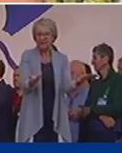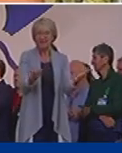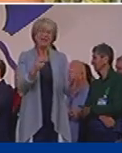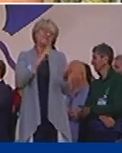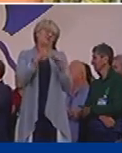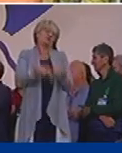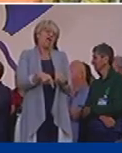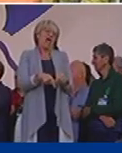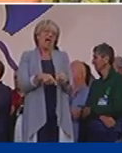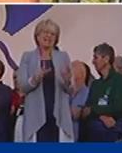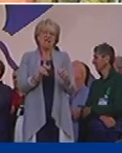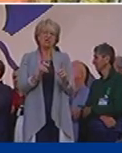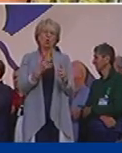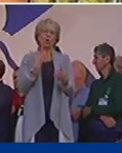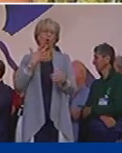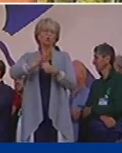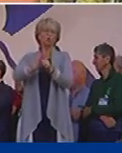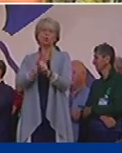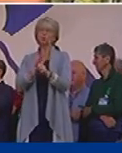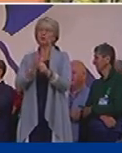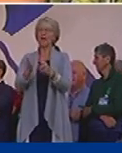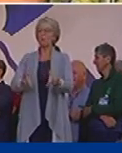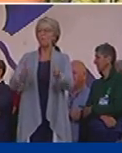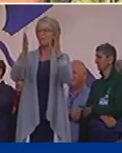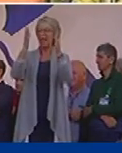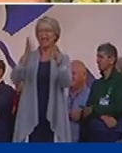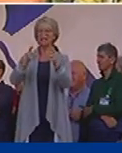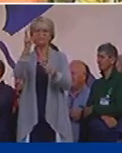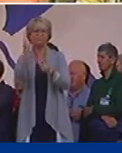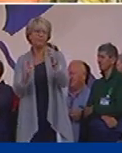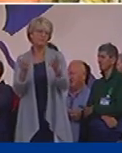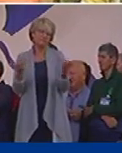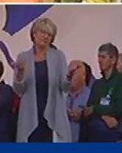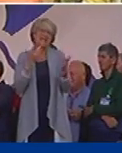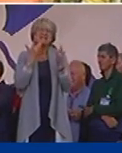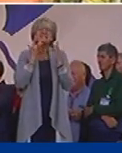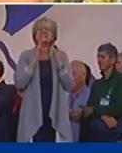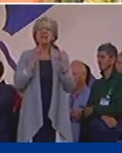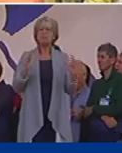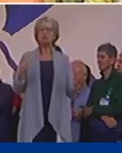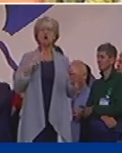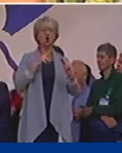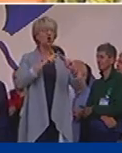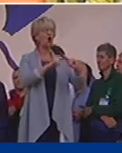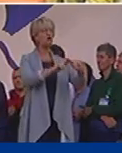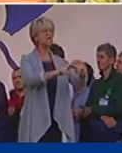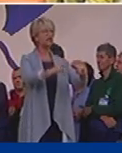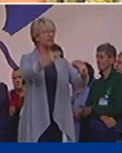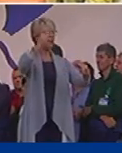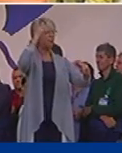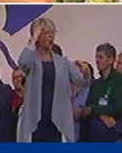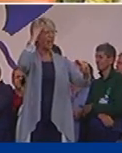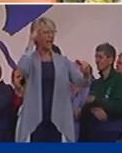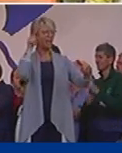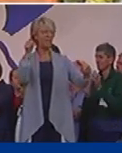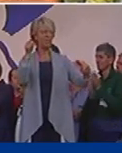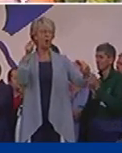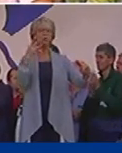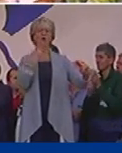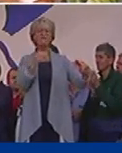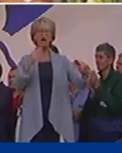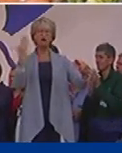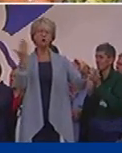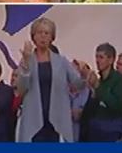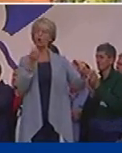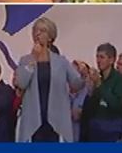intogliamogli vie, palazzi o monumenti. Tutto qua. Semplicemente conserviamo buona memoria di chi ha fatto qualcosa